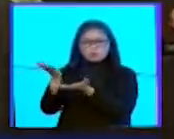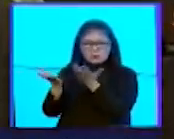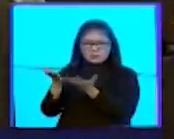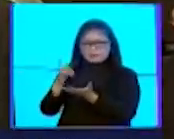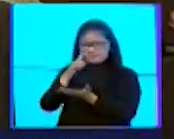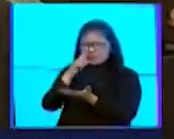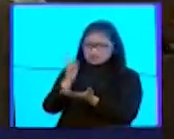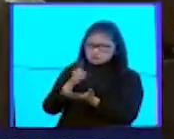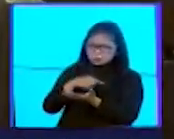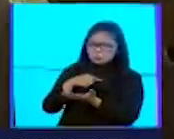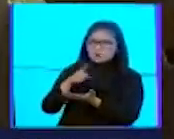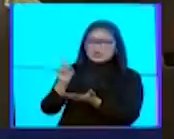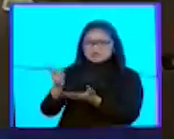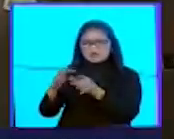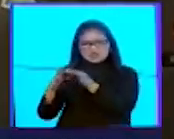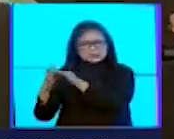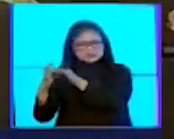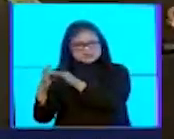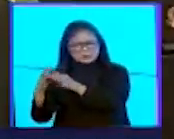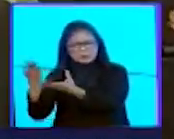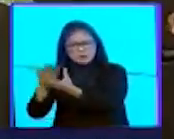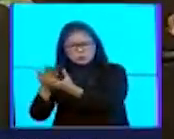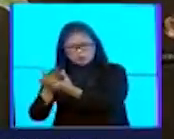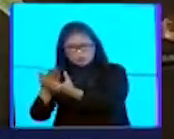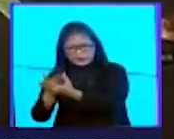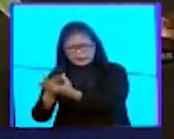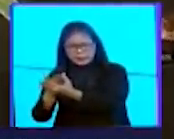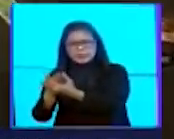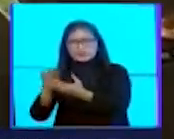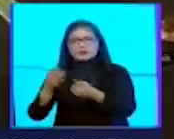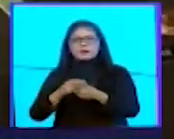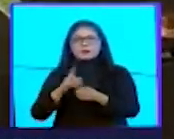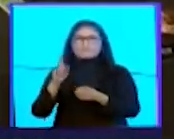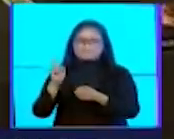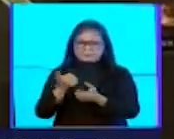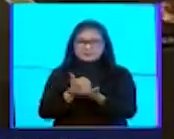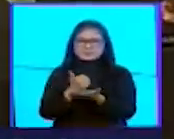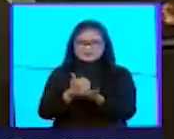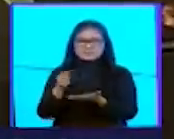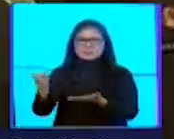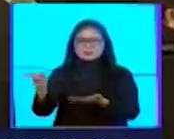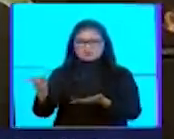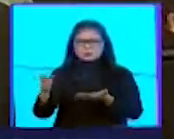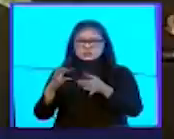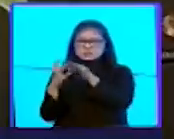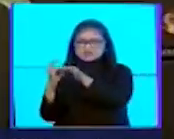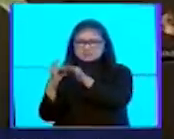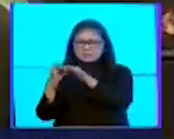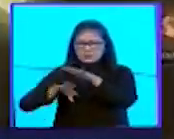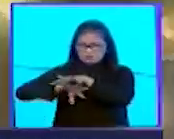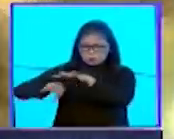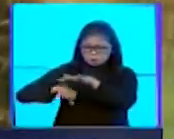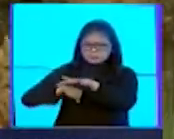Sinda terkait dengan dokumen-dokumen, sehingga kami meyakini betul ya, ini merupakan tindak pidana korupsi.